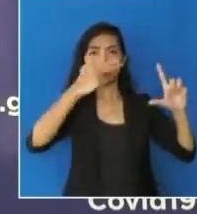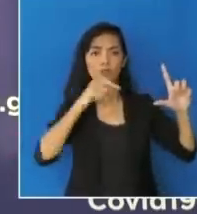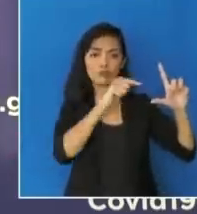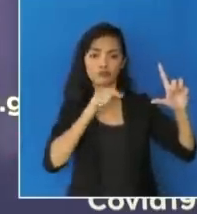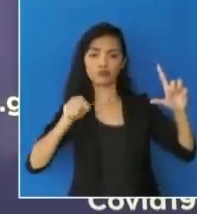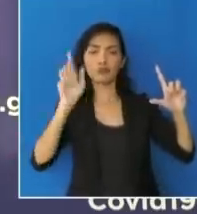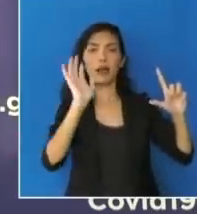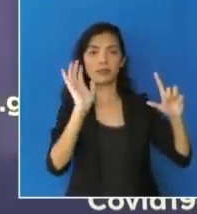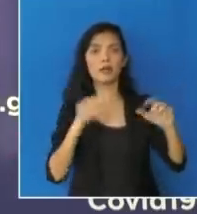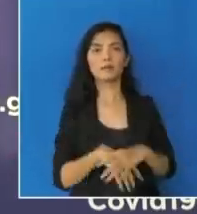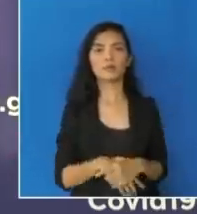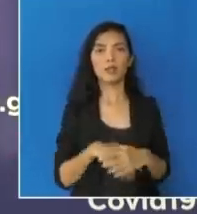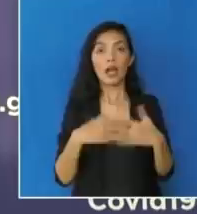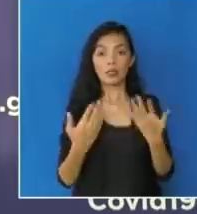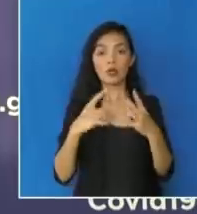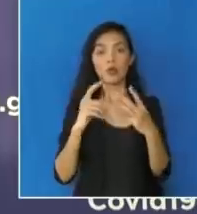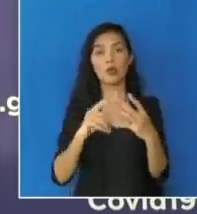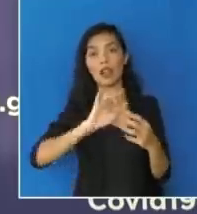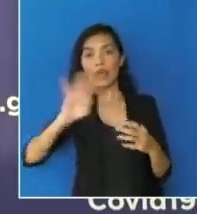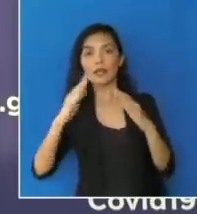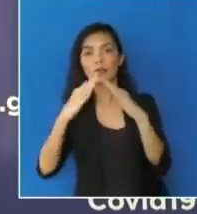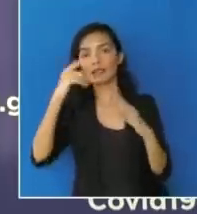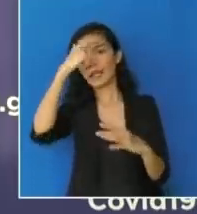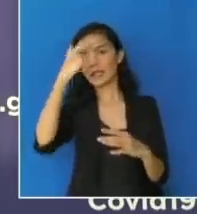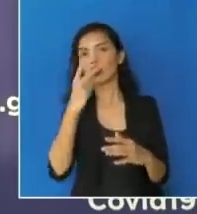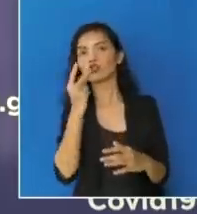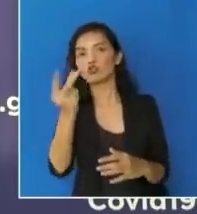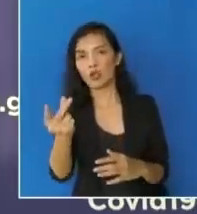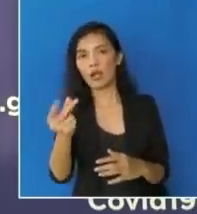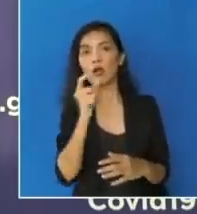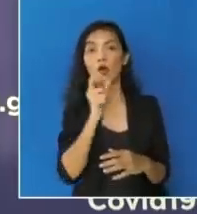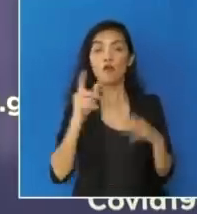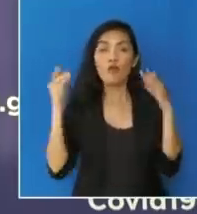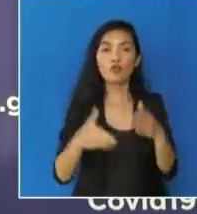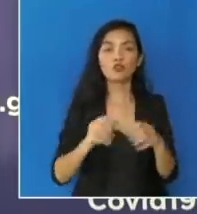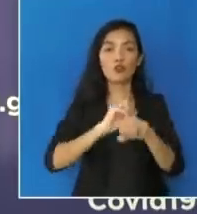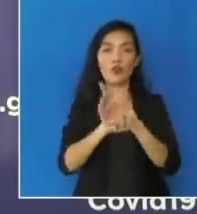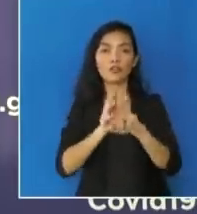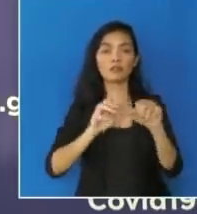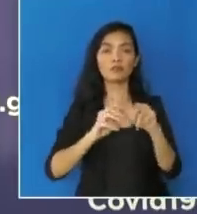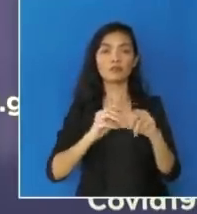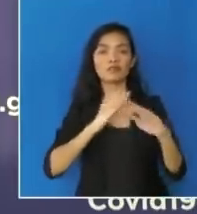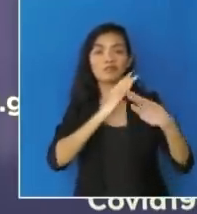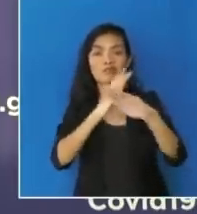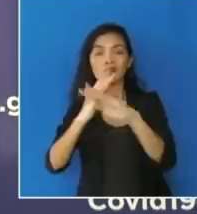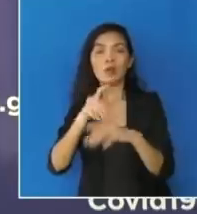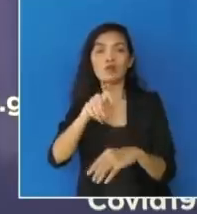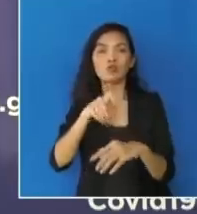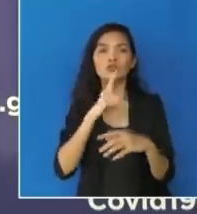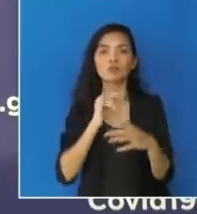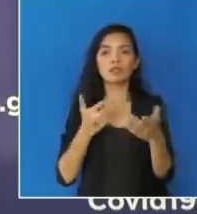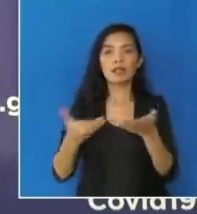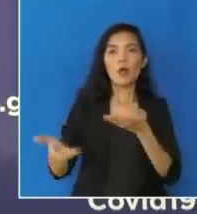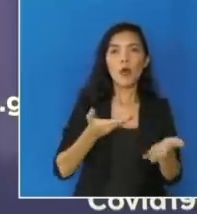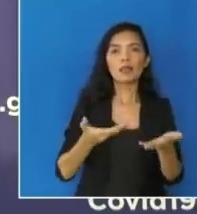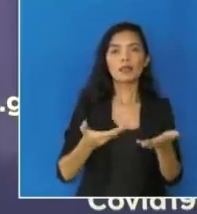Kemudian rumah sakit rujukan untuk penanganan penderita COVID-19 yang membutuhkan perawatan